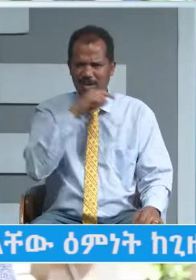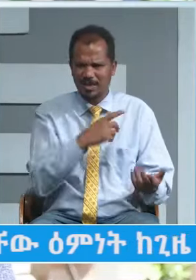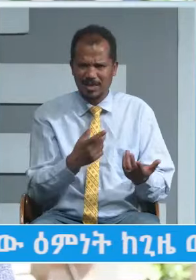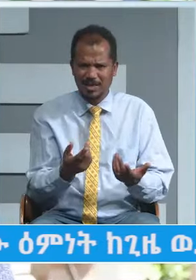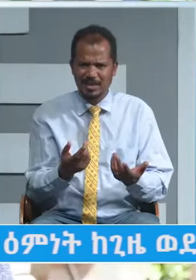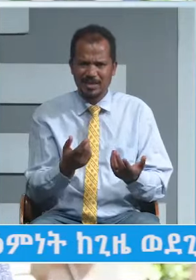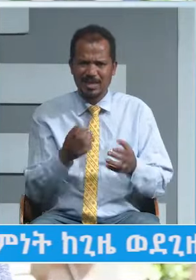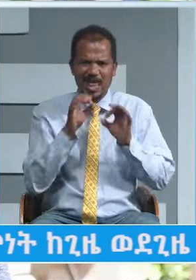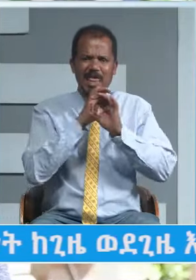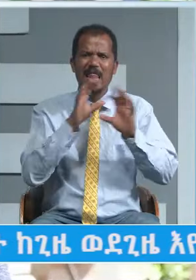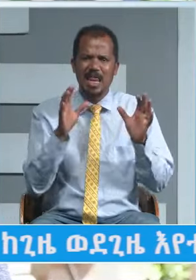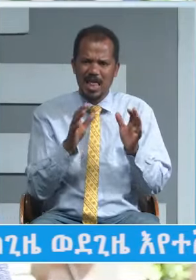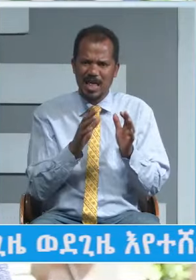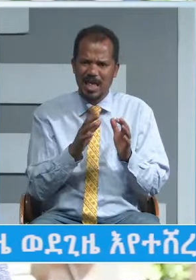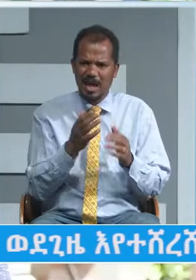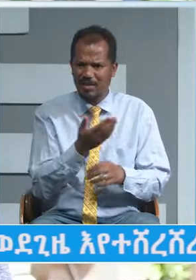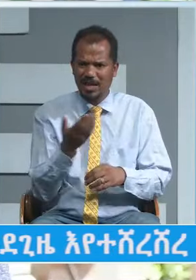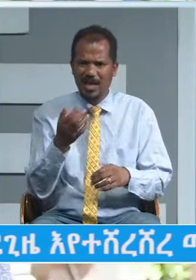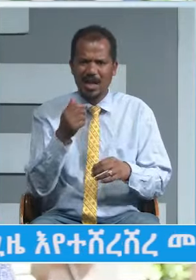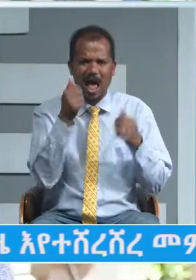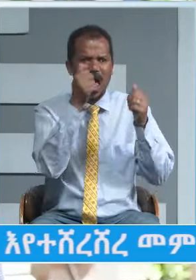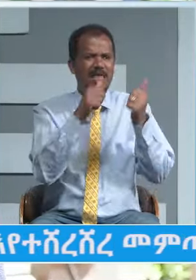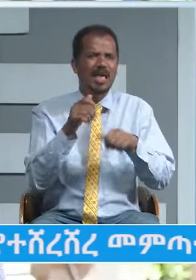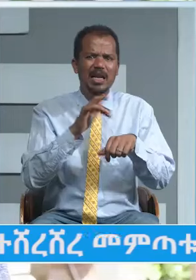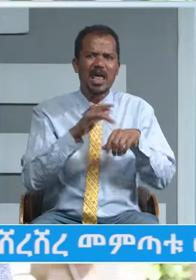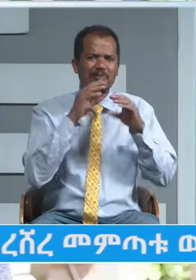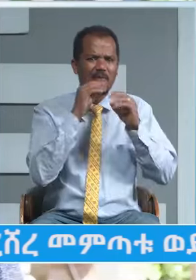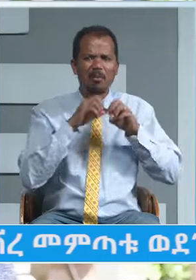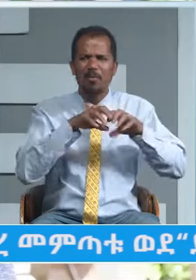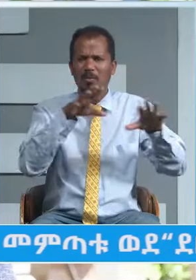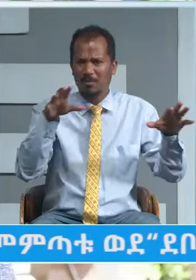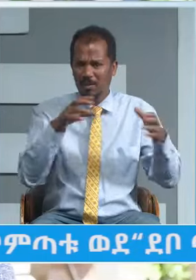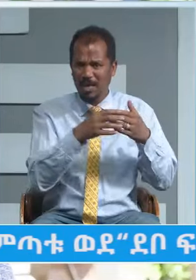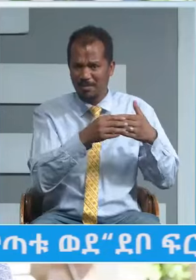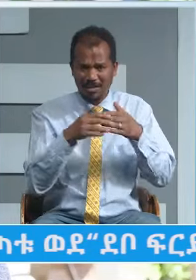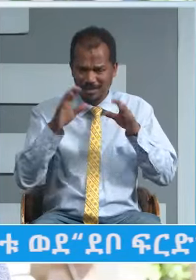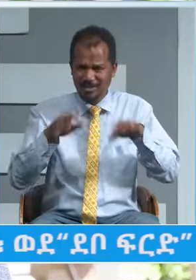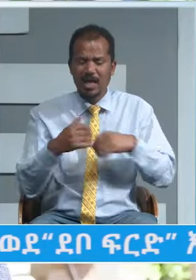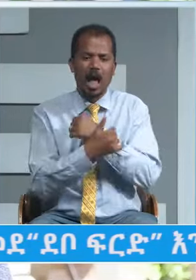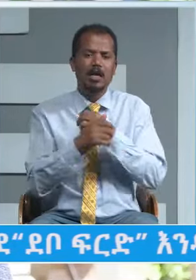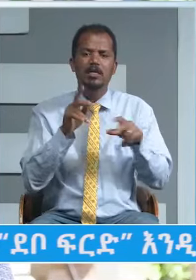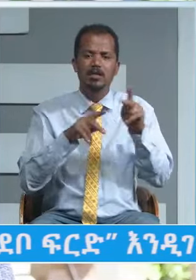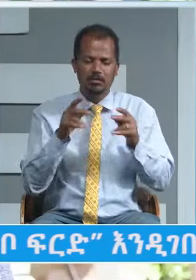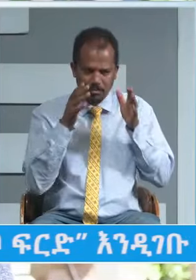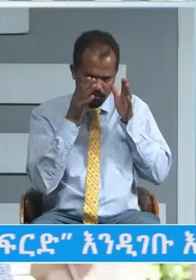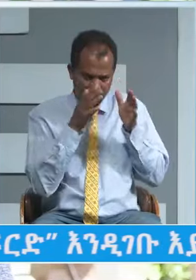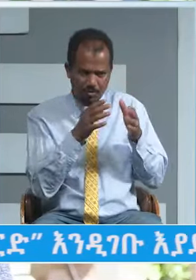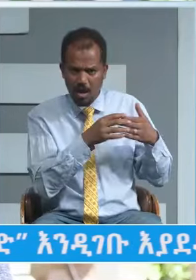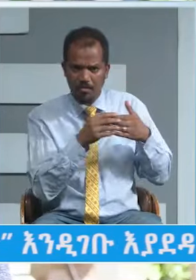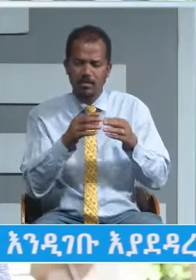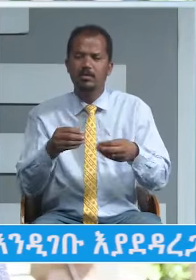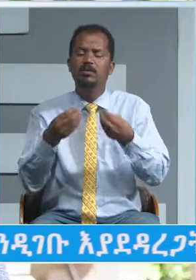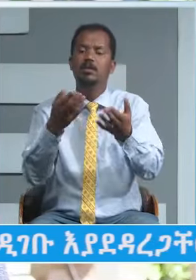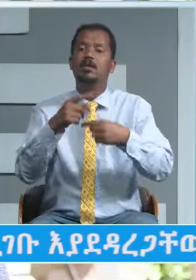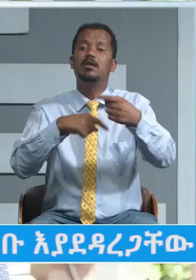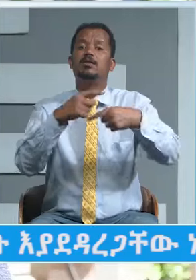የእውነት የሌለ ምረት ላይ የሌለውን ነገር አየር ላይ የምናፈሱ ወሬዎችን ከመምራት ይልቅ ሀገርን ህዝብን ተኮር ያደረገ